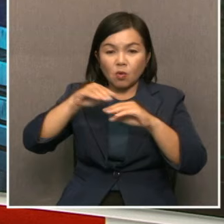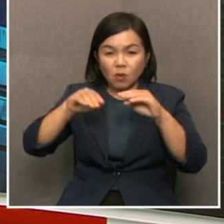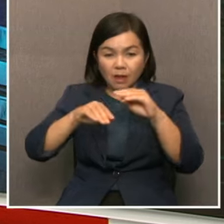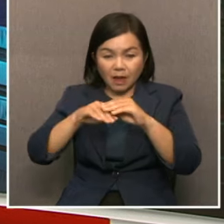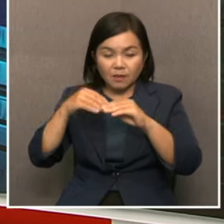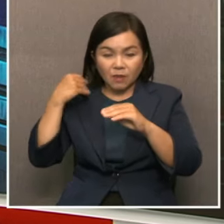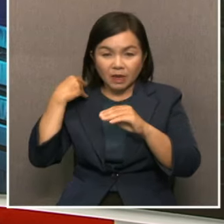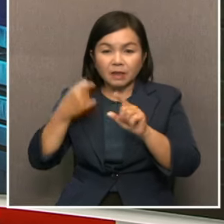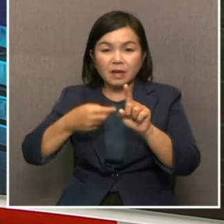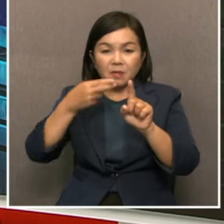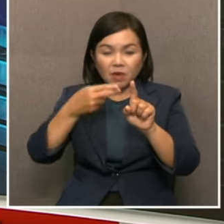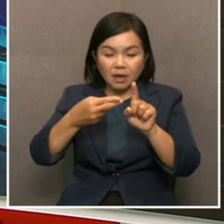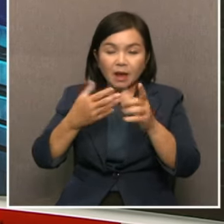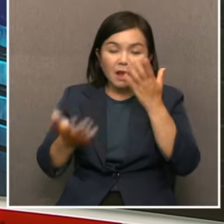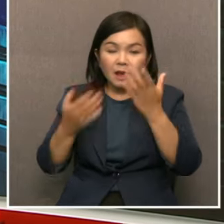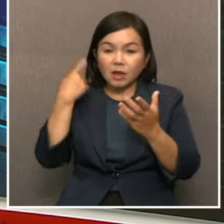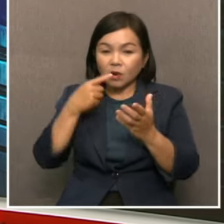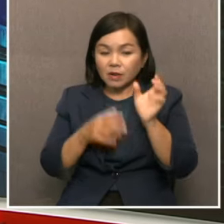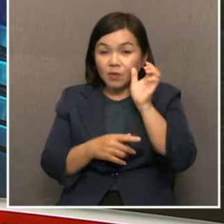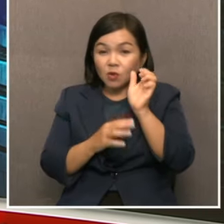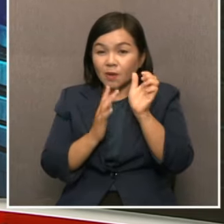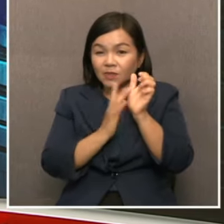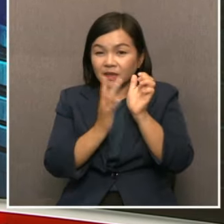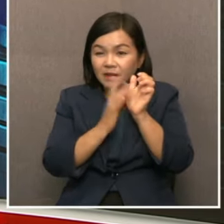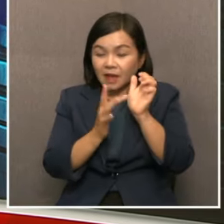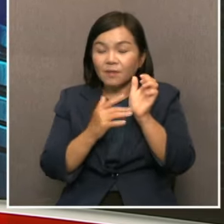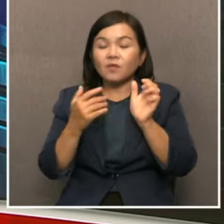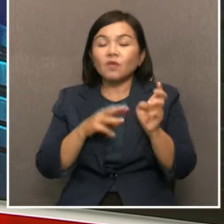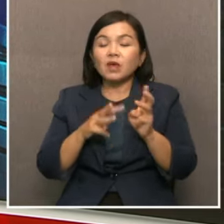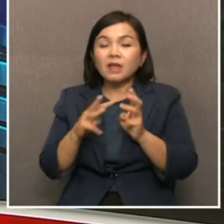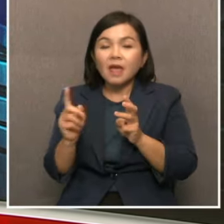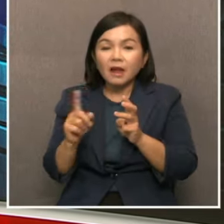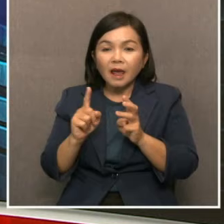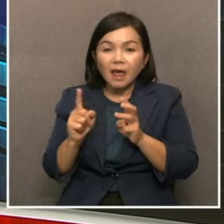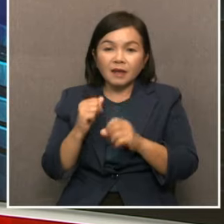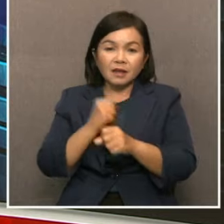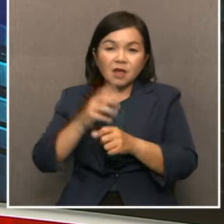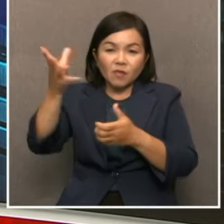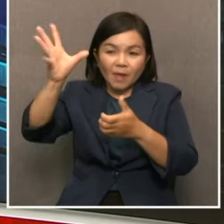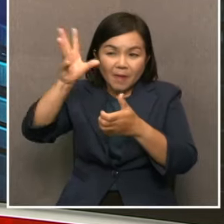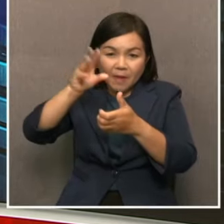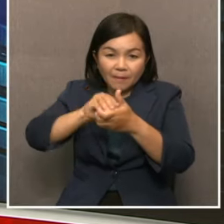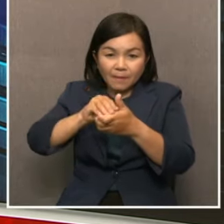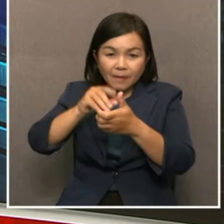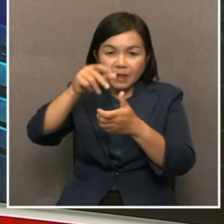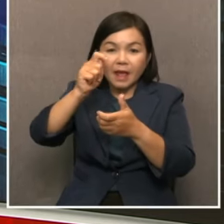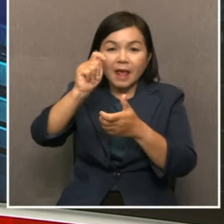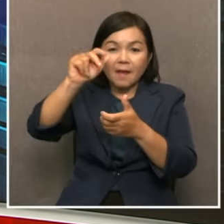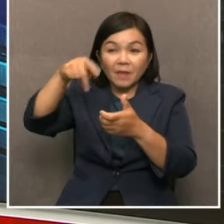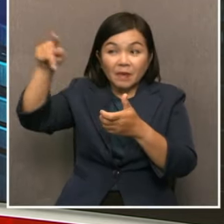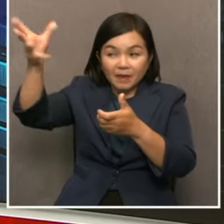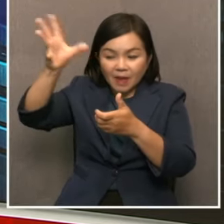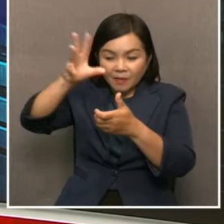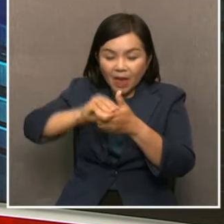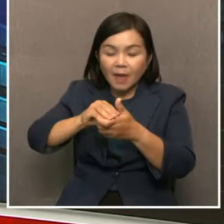คุณผู้ชมที่มีสมาร์ทโฟนนะคะก็สามารถที่จะหยิบเอาโทรศัพท์มือถือค่ะแล้วก็ดาวน์โหลดแอปพลิเคชันได้เลยนะคะรองรับทั้